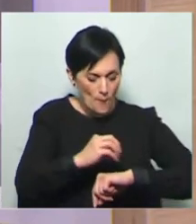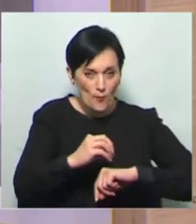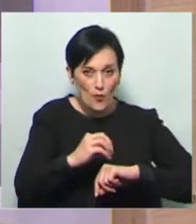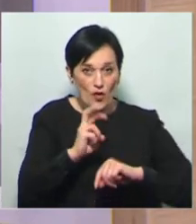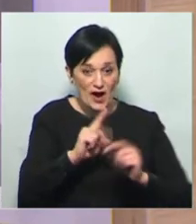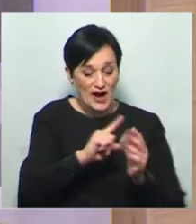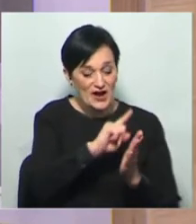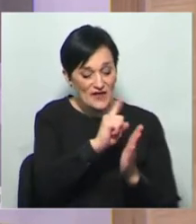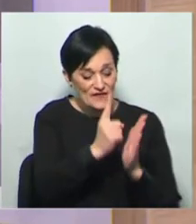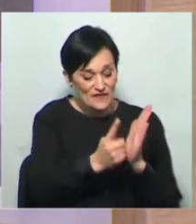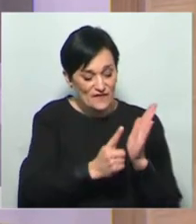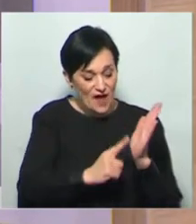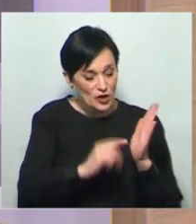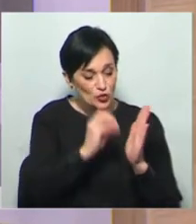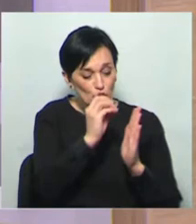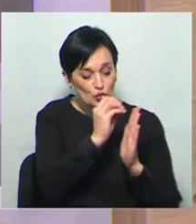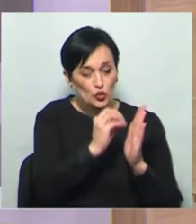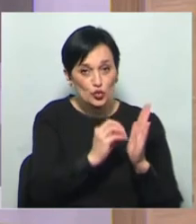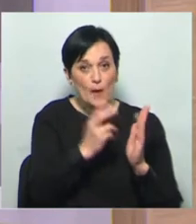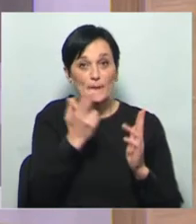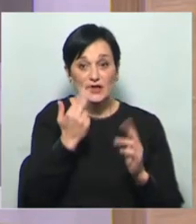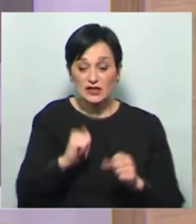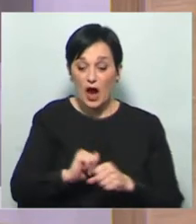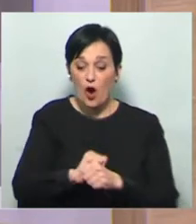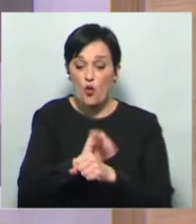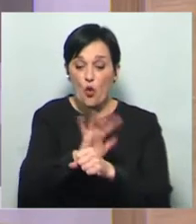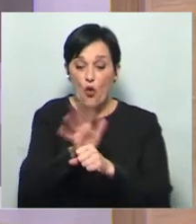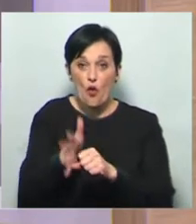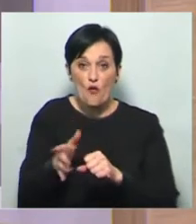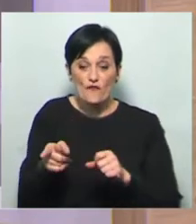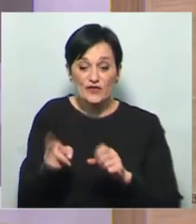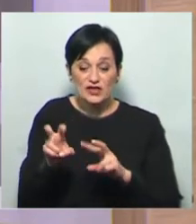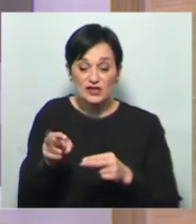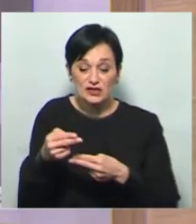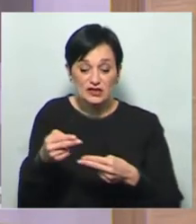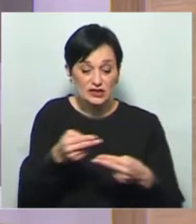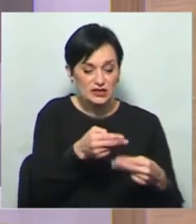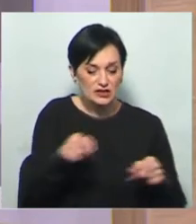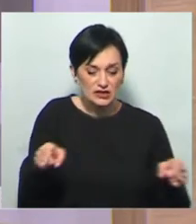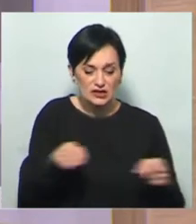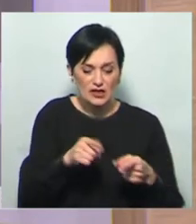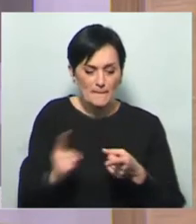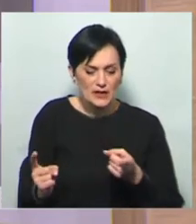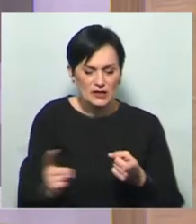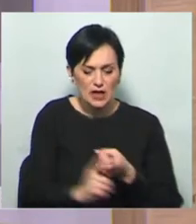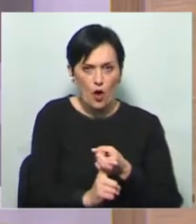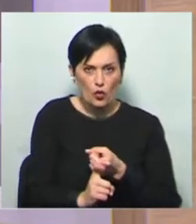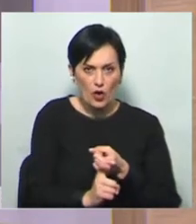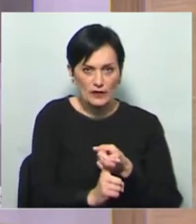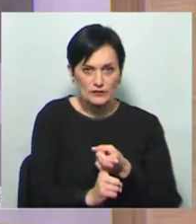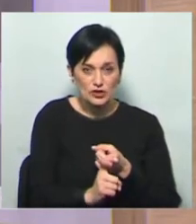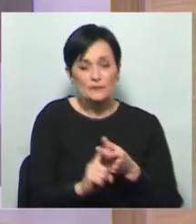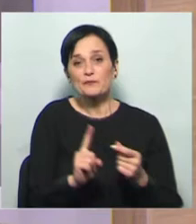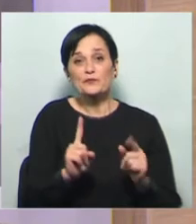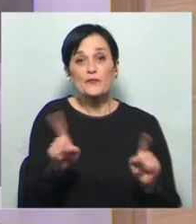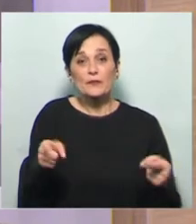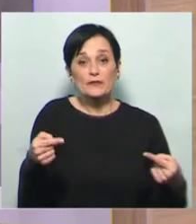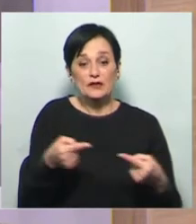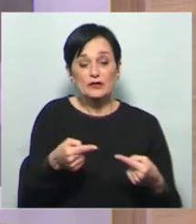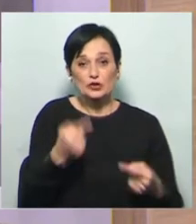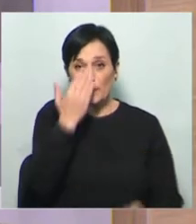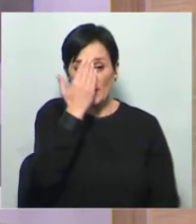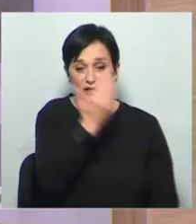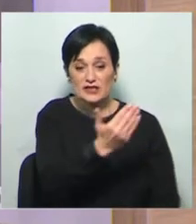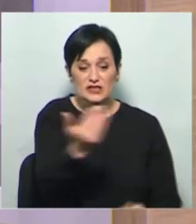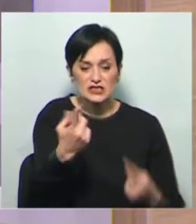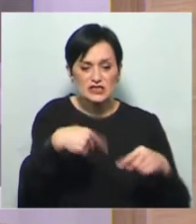ვენური თრომბოზის თემა და COVID-19-ის თემა ერთმანეთს ძალიან მჭიდროდ დაუკავშირდა. შესაბამისად,